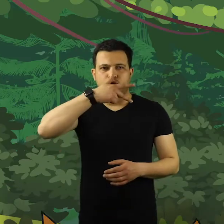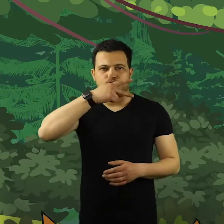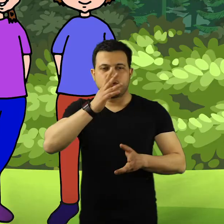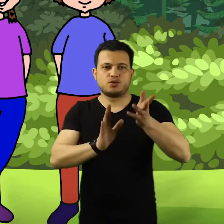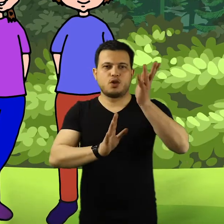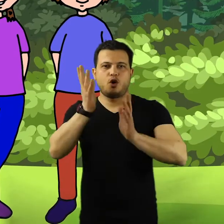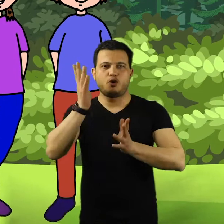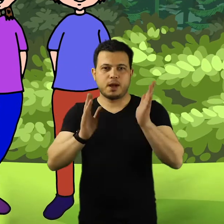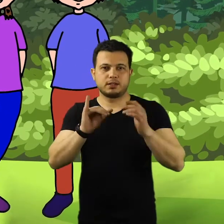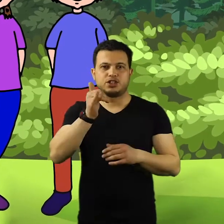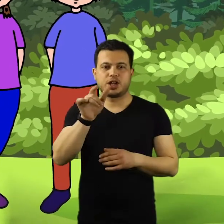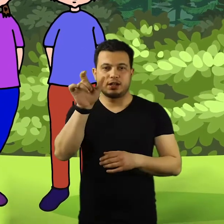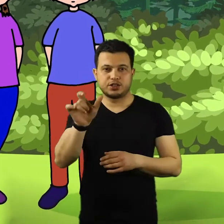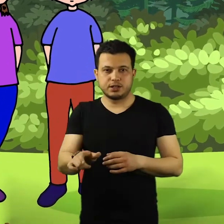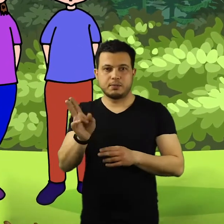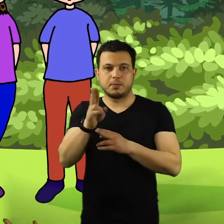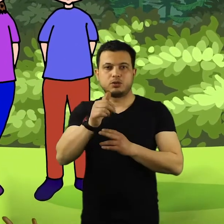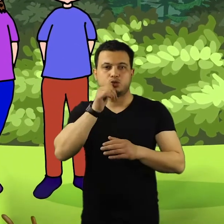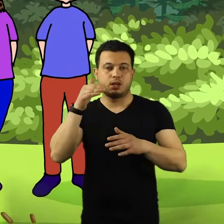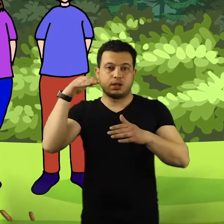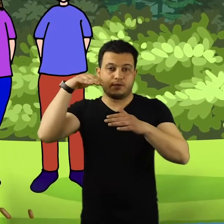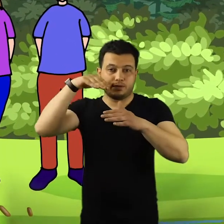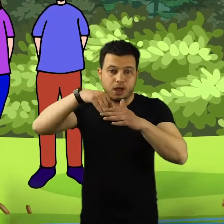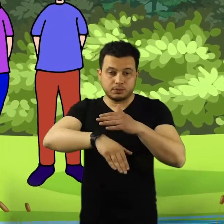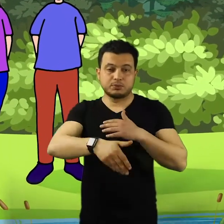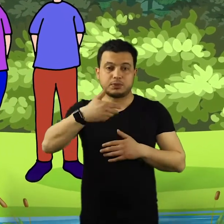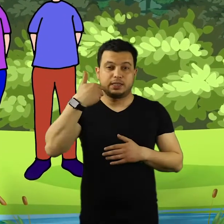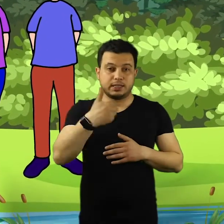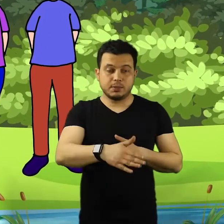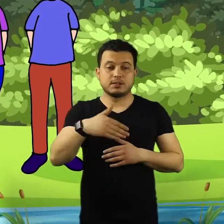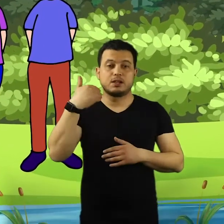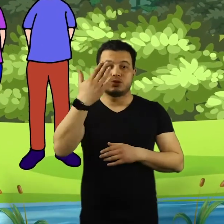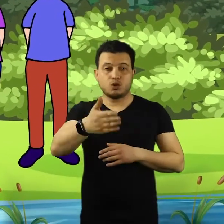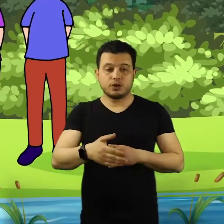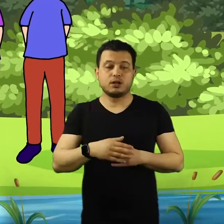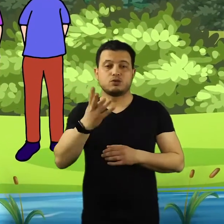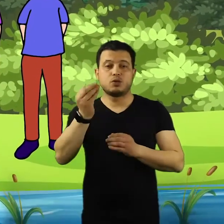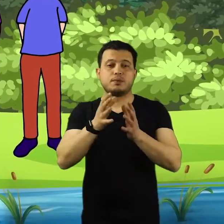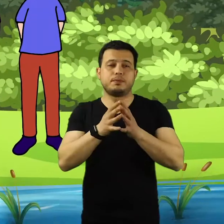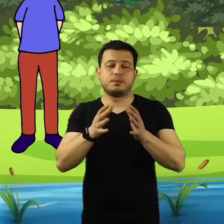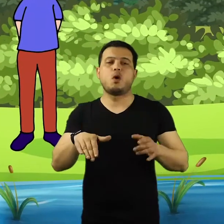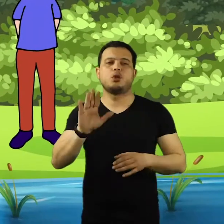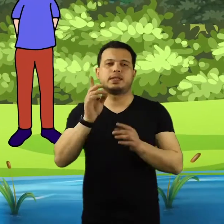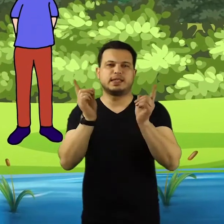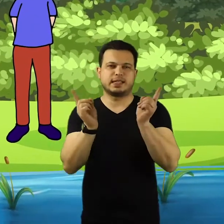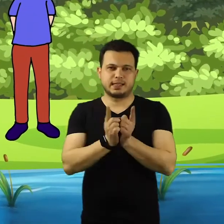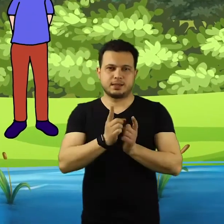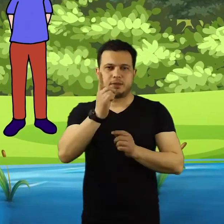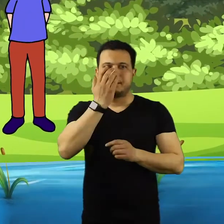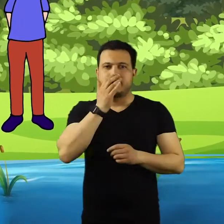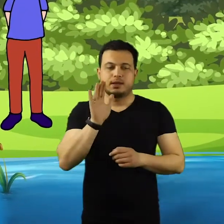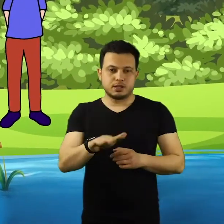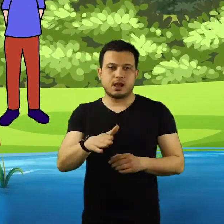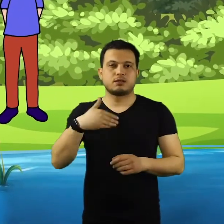Şakacı balığın suya dalıp gitmesinin ardından çok uzun bir zaman geçmemişti ki Kısa bir